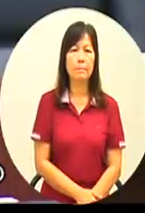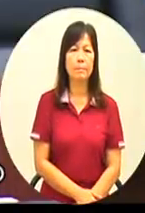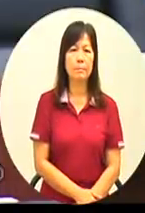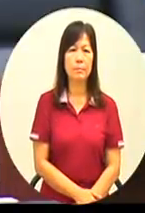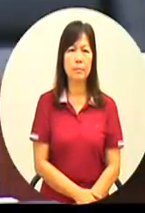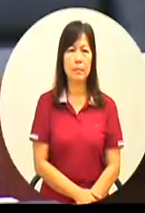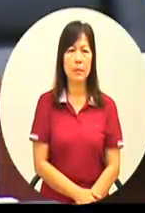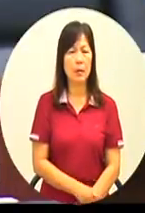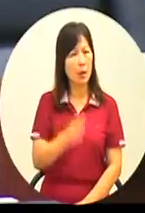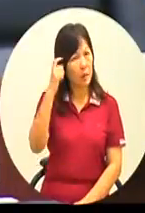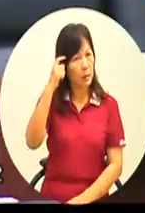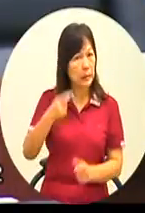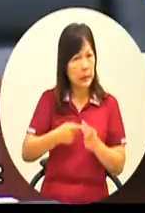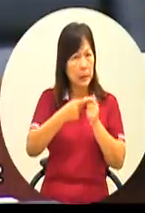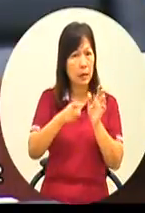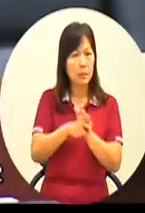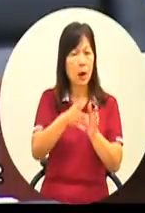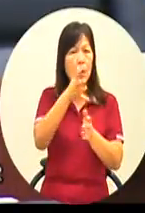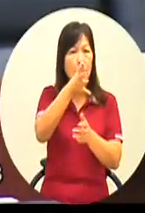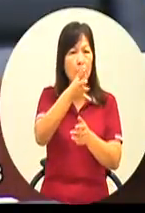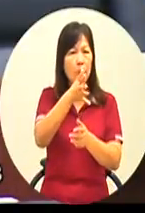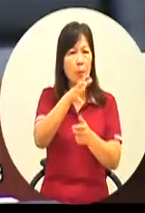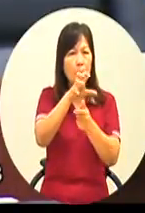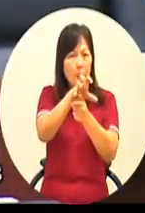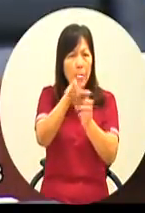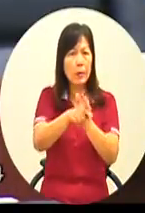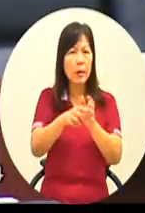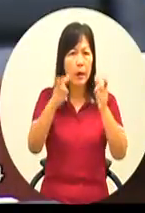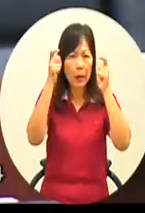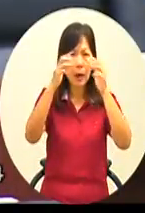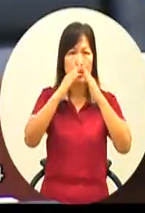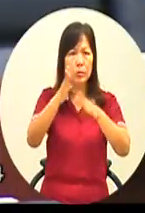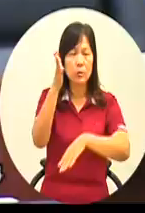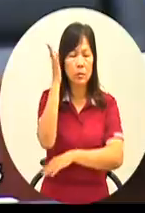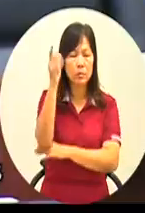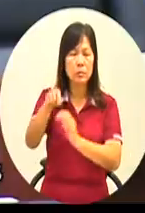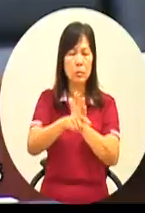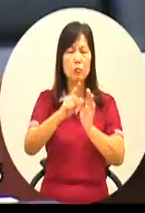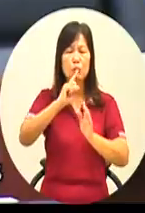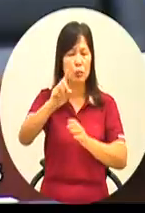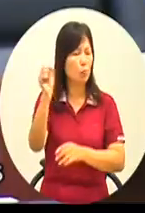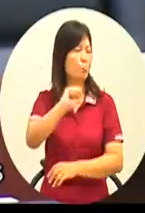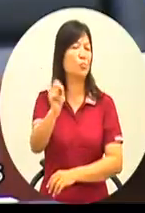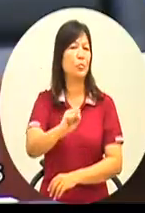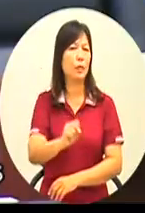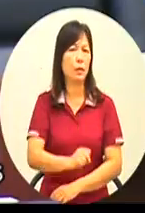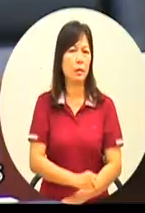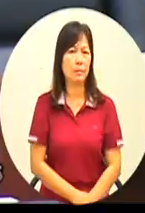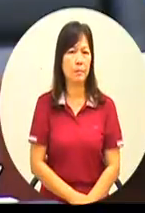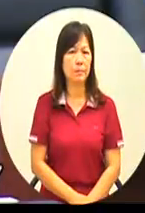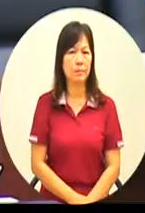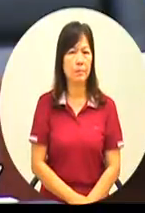我第一个要先谴责一下，高雄市政府不应该要上诉。 我看现在